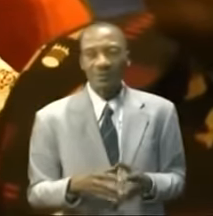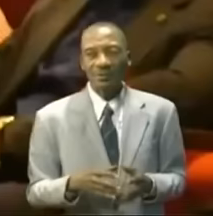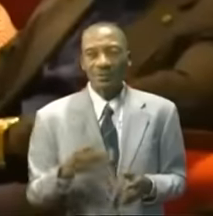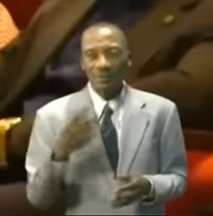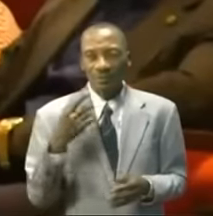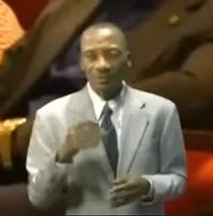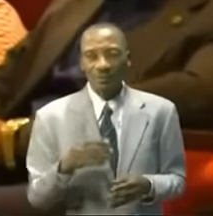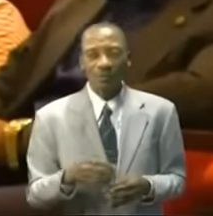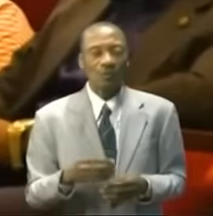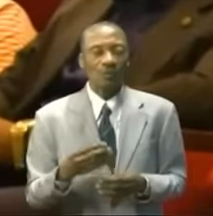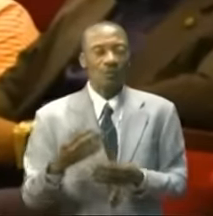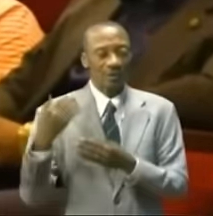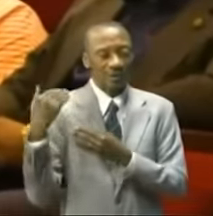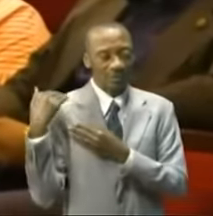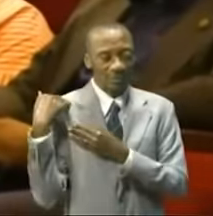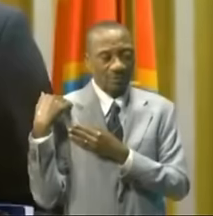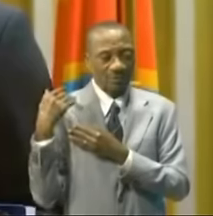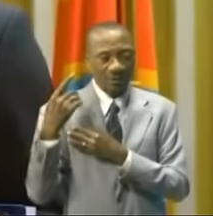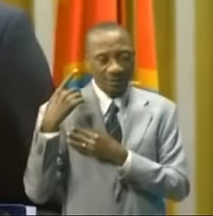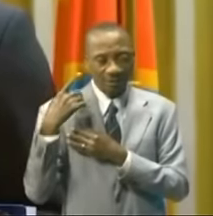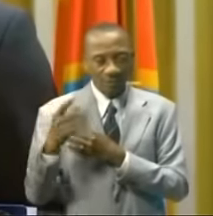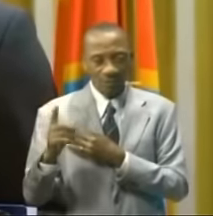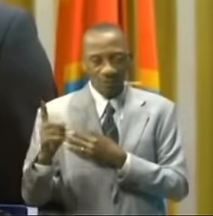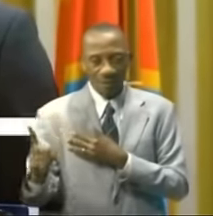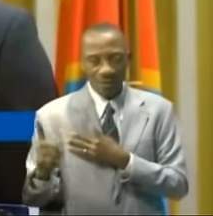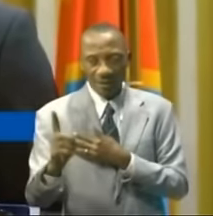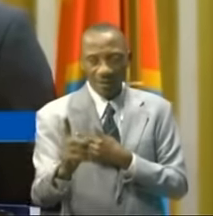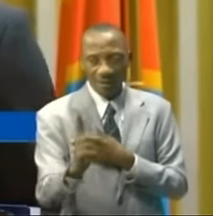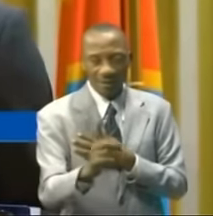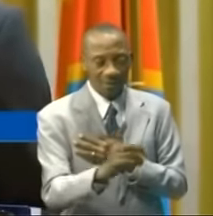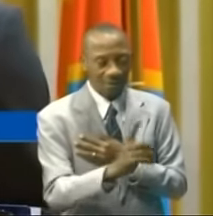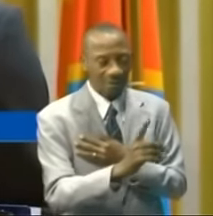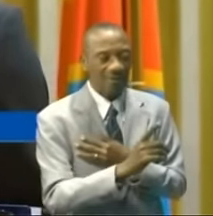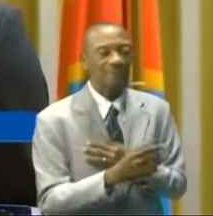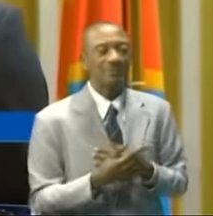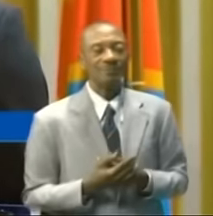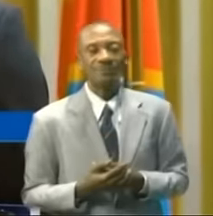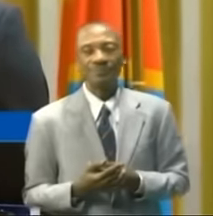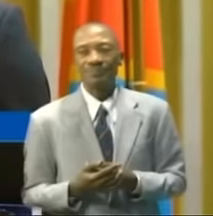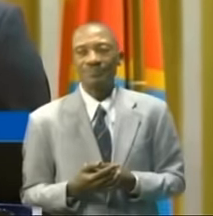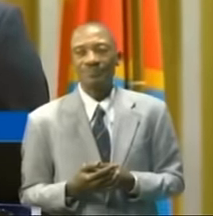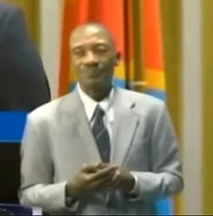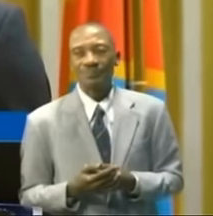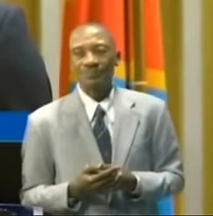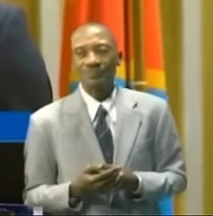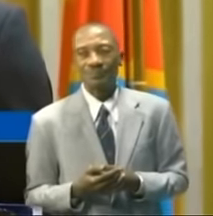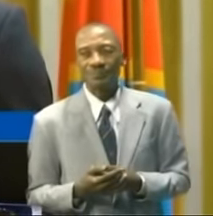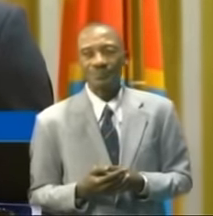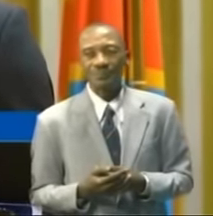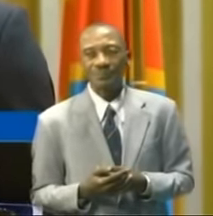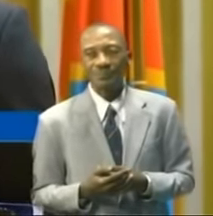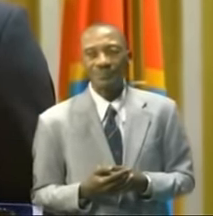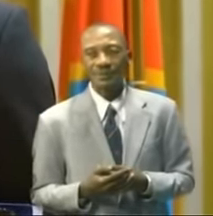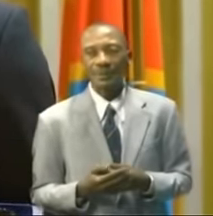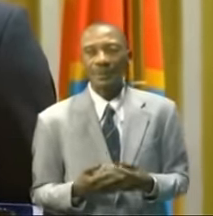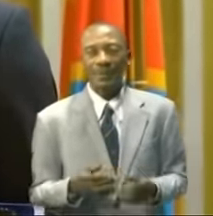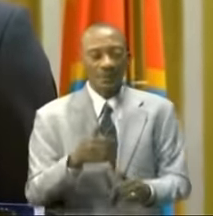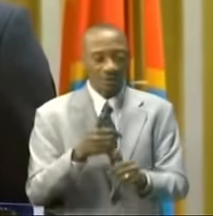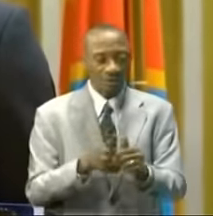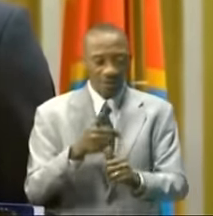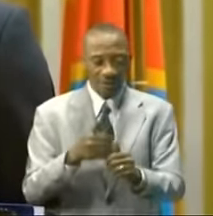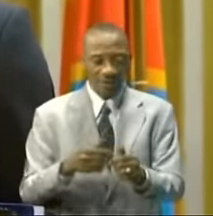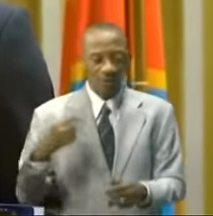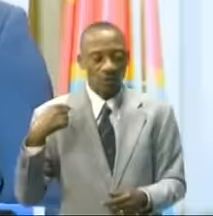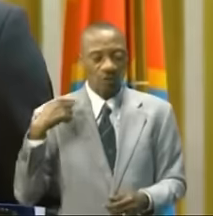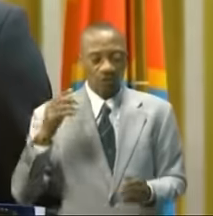regard des objectifs à atteindre. Pour y parvenir, chaque direction, chaque